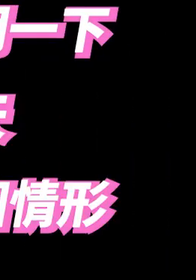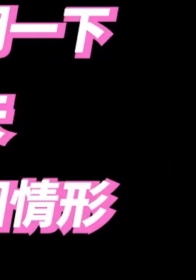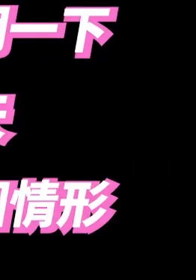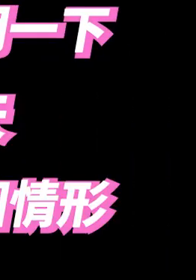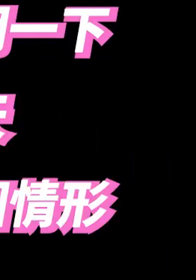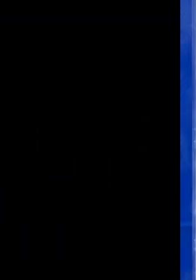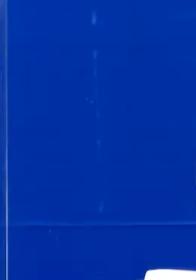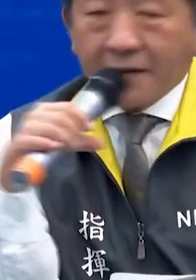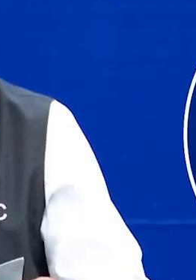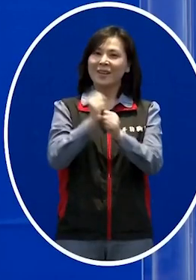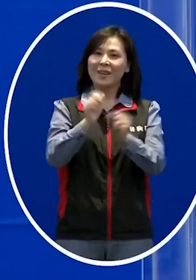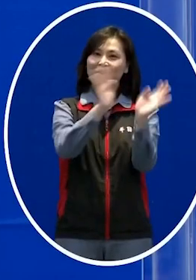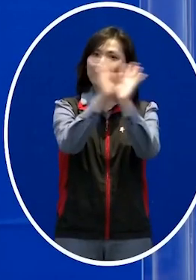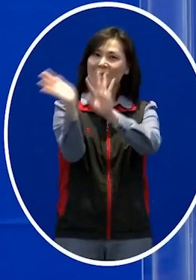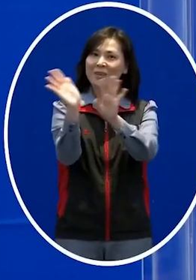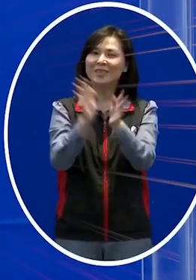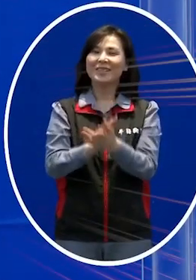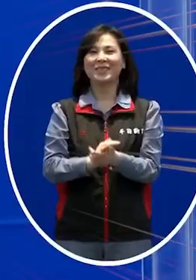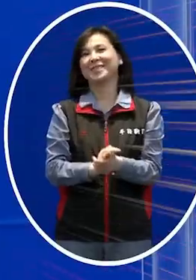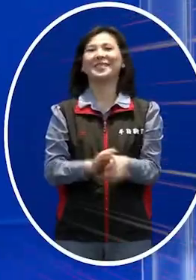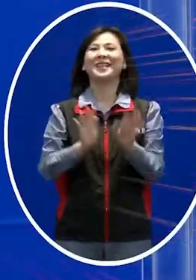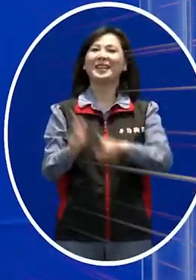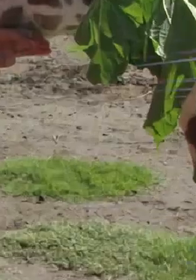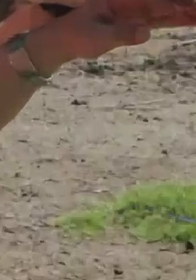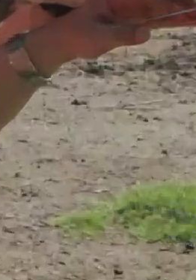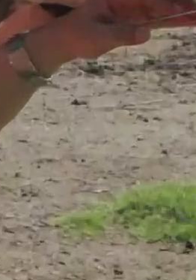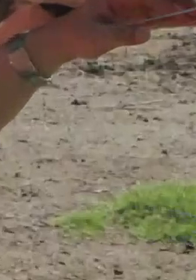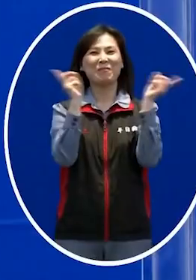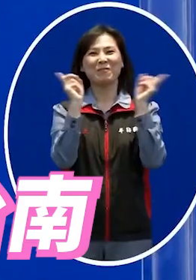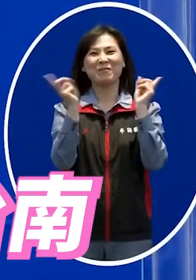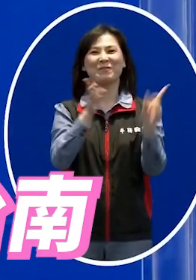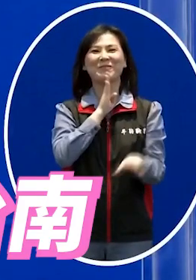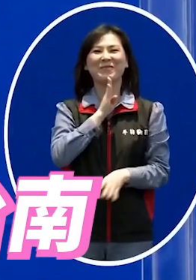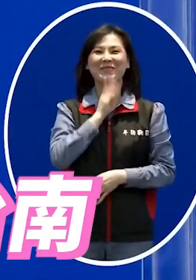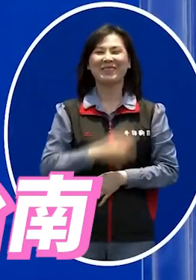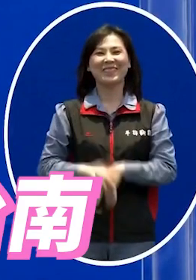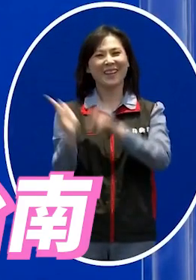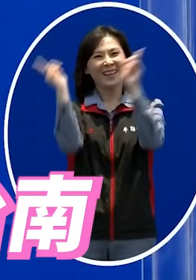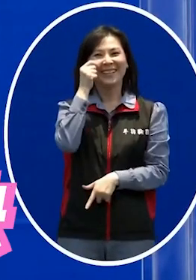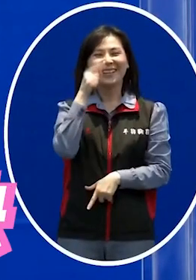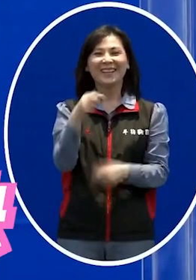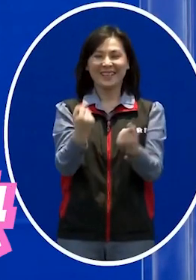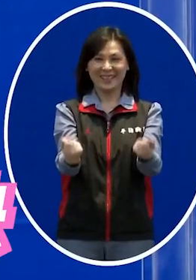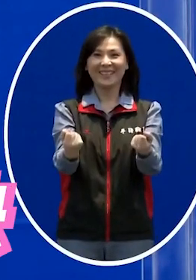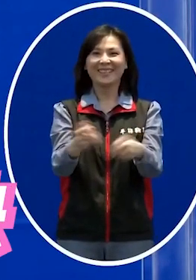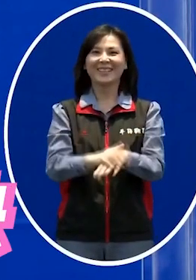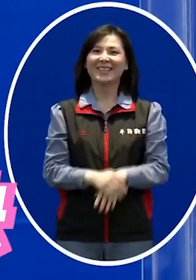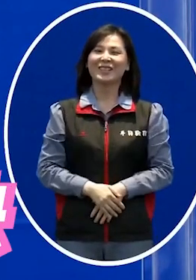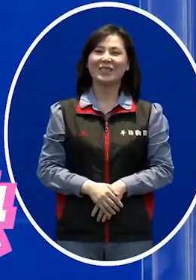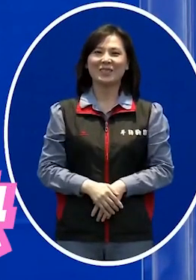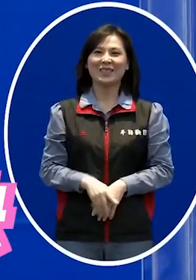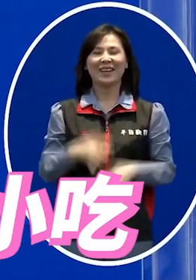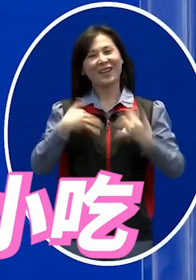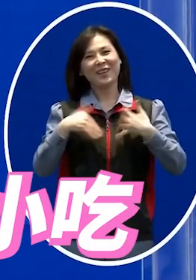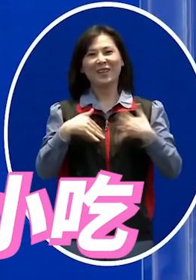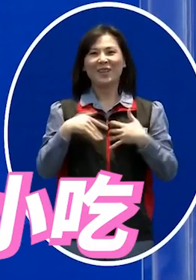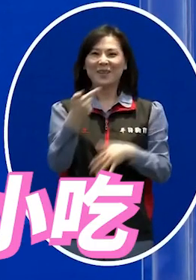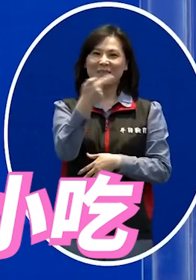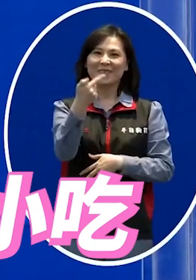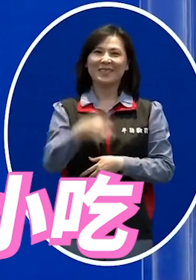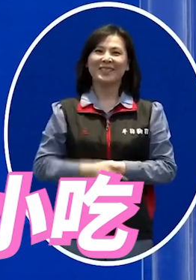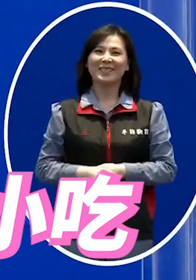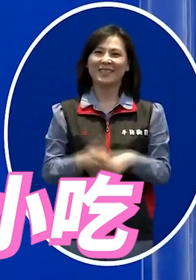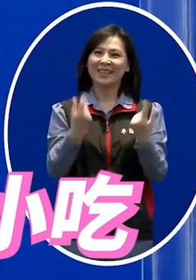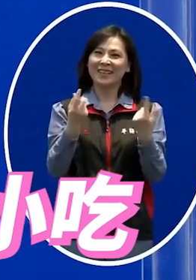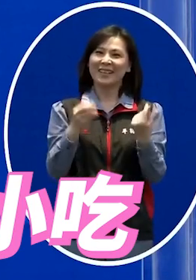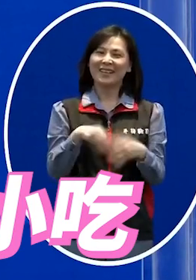工作的一个情形。 这一天 都在玩啊，这一天整天都在台南，那非常的愉快，那也试过